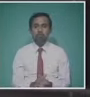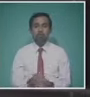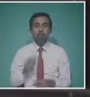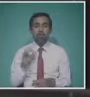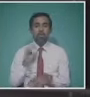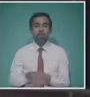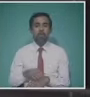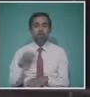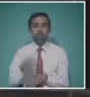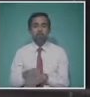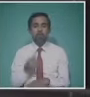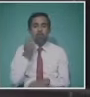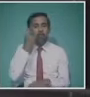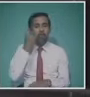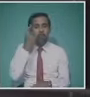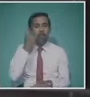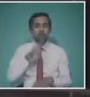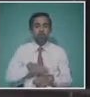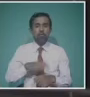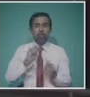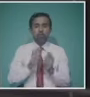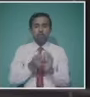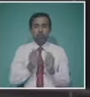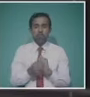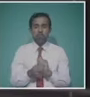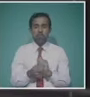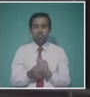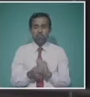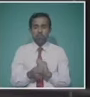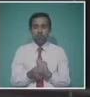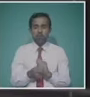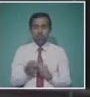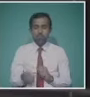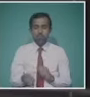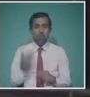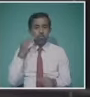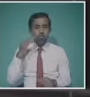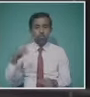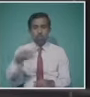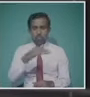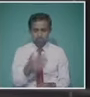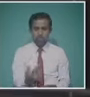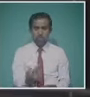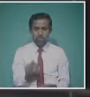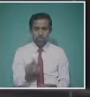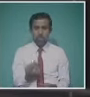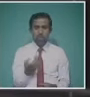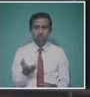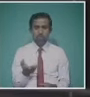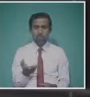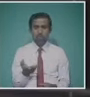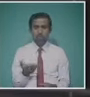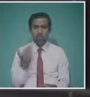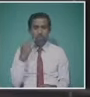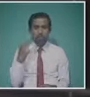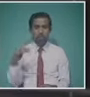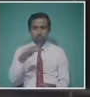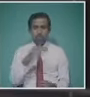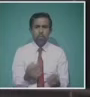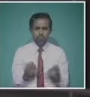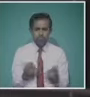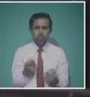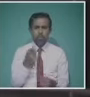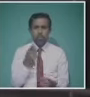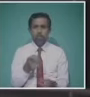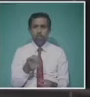आहुए चा वेलावट संशोधने कराट मेक द जनताव इल्लन्ने मेक जनताव गे